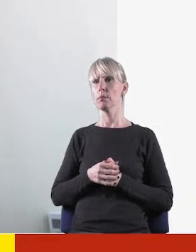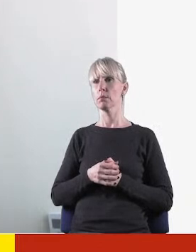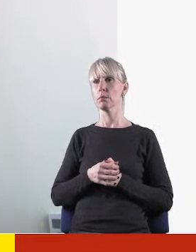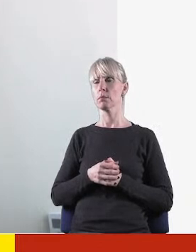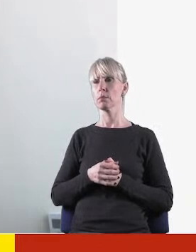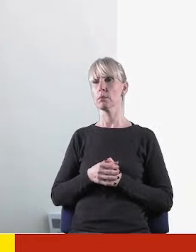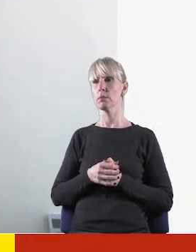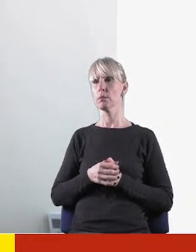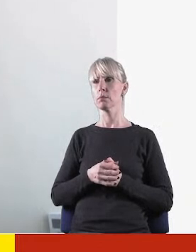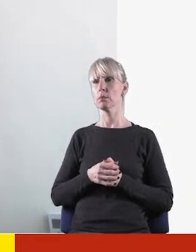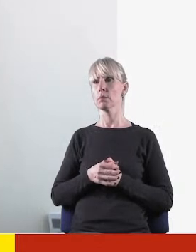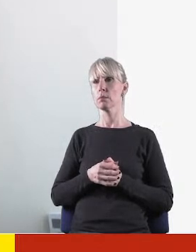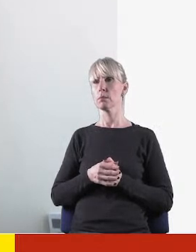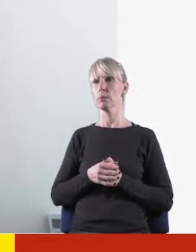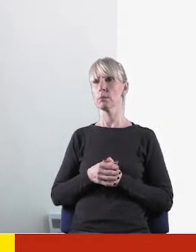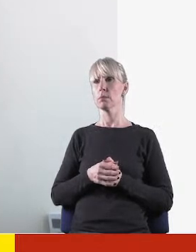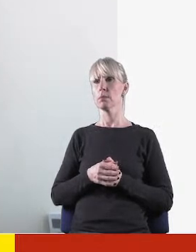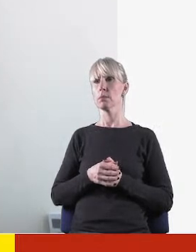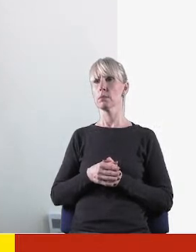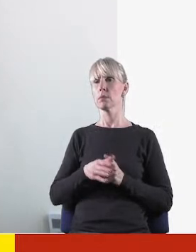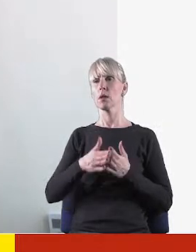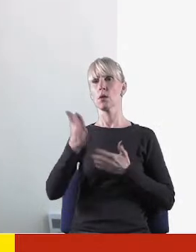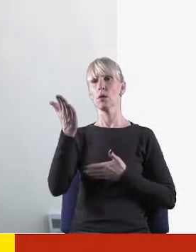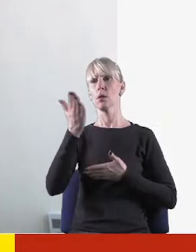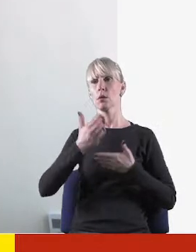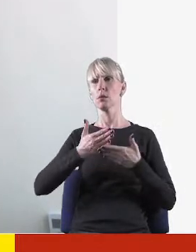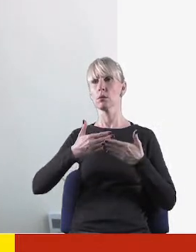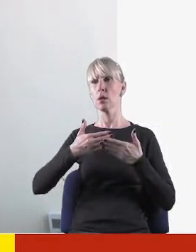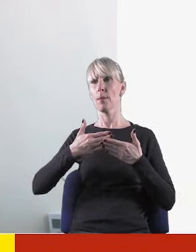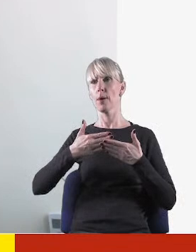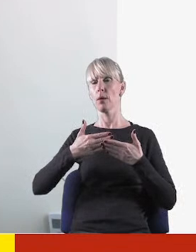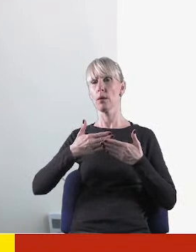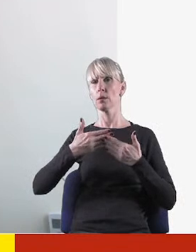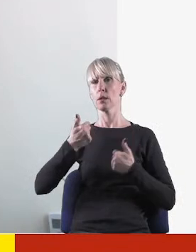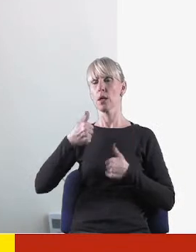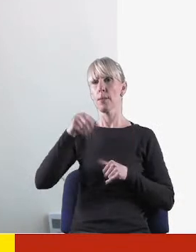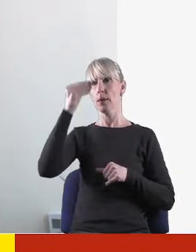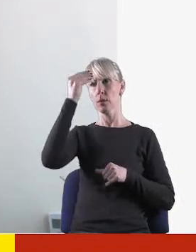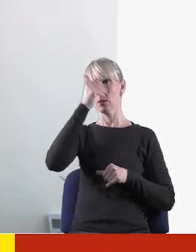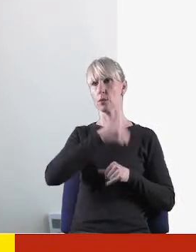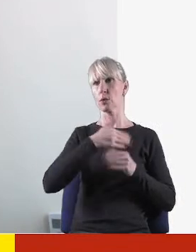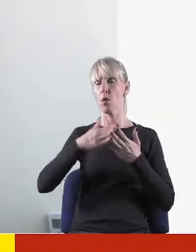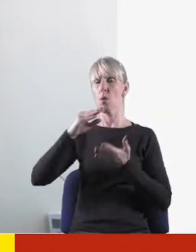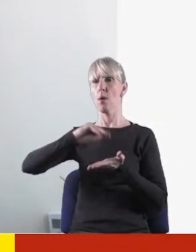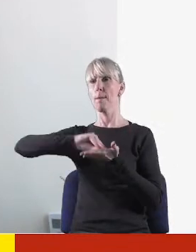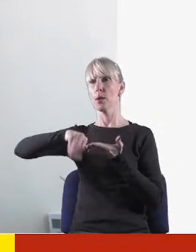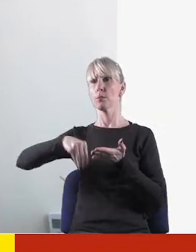My jako Departament Kultury oczywiście i szkoły mają